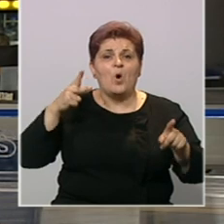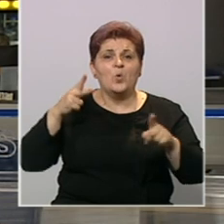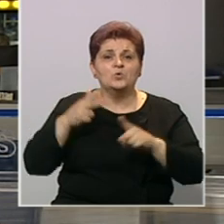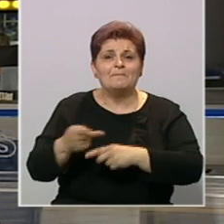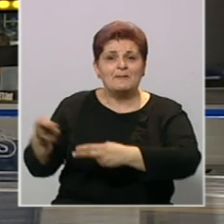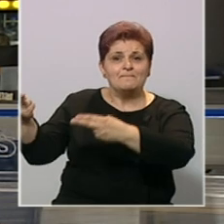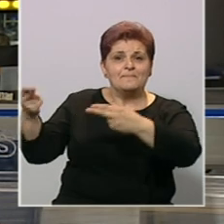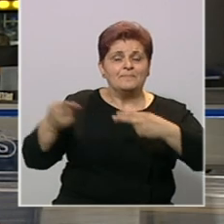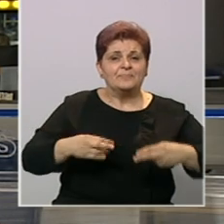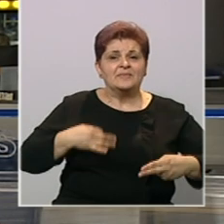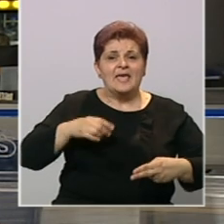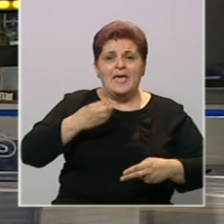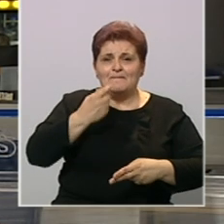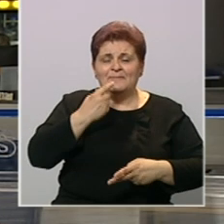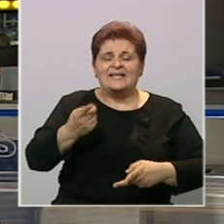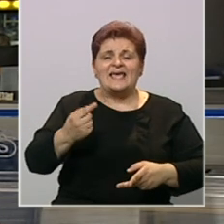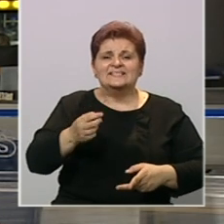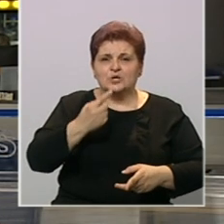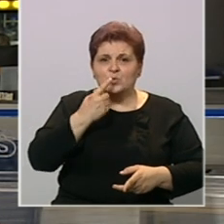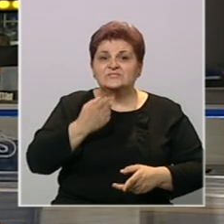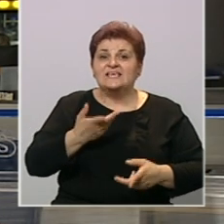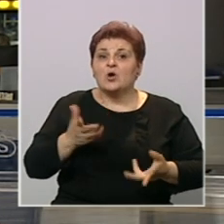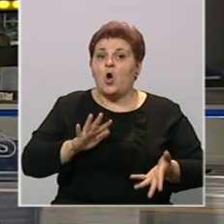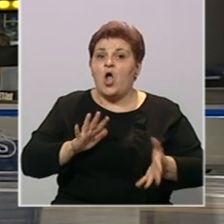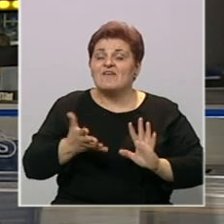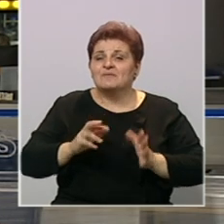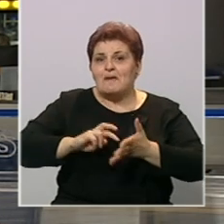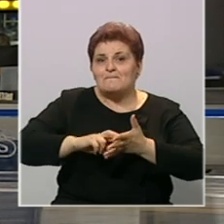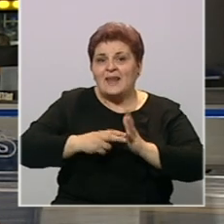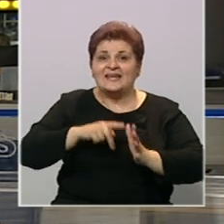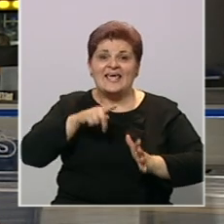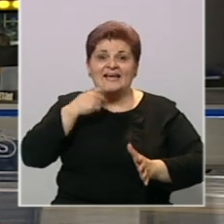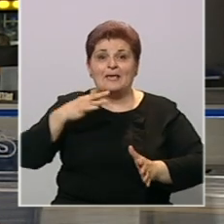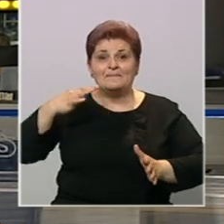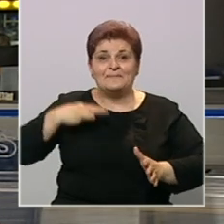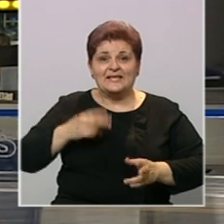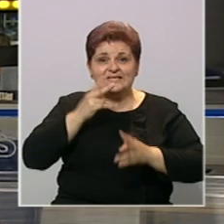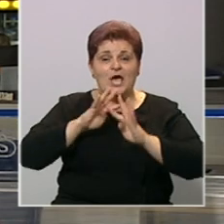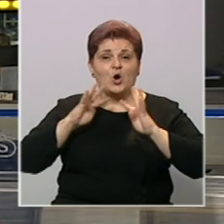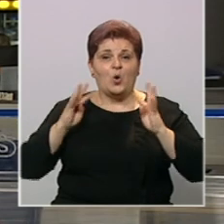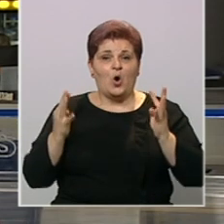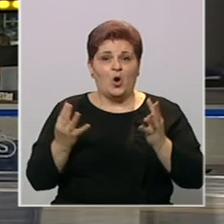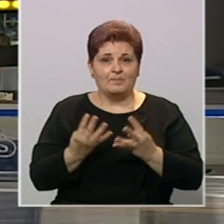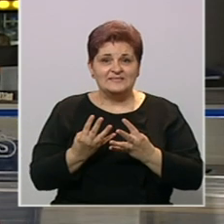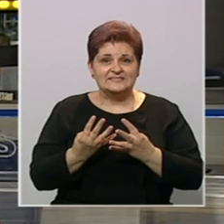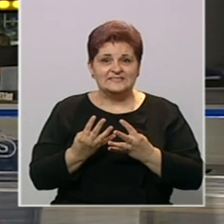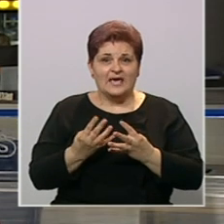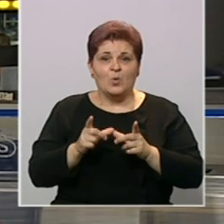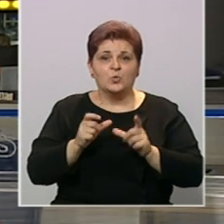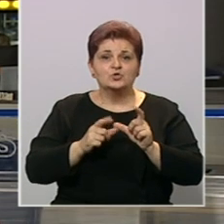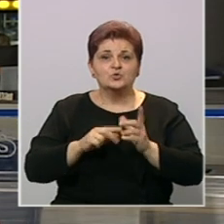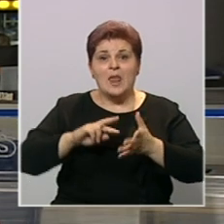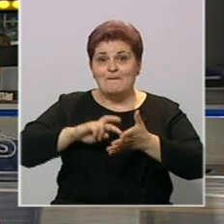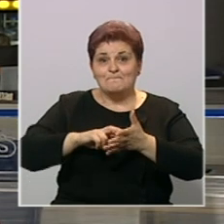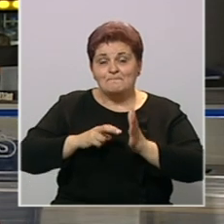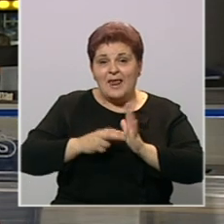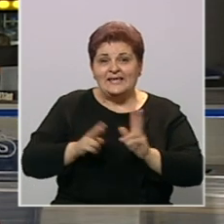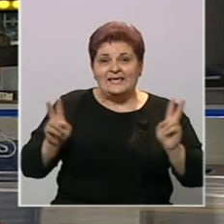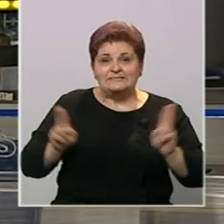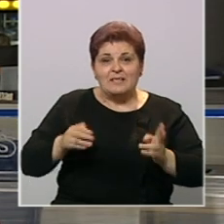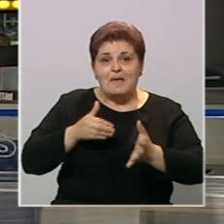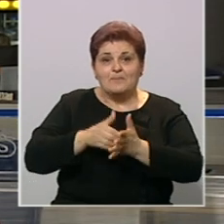prekida dotoka plina iz Rusije. To je vjerovatan scenario, izjavila je predsjednica komisije Ursula von der Leyen. Plan predviđa